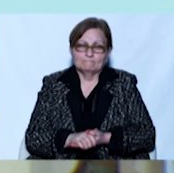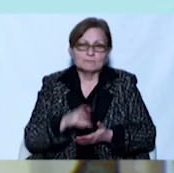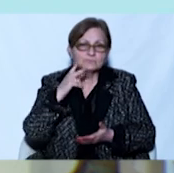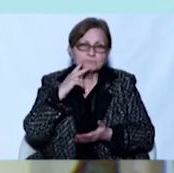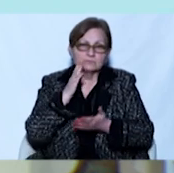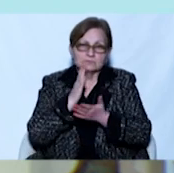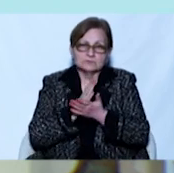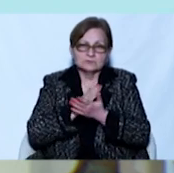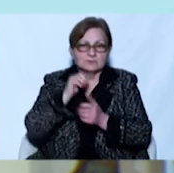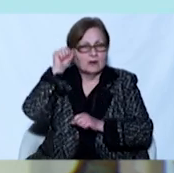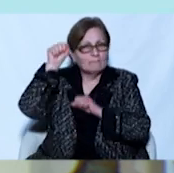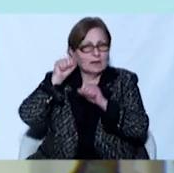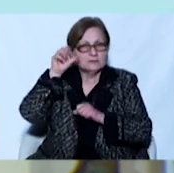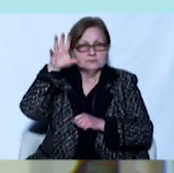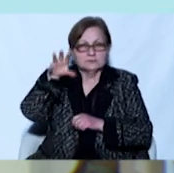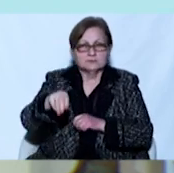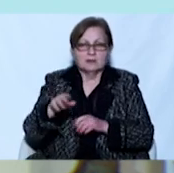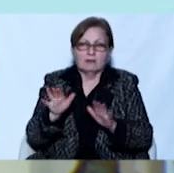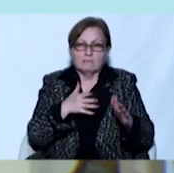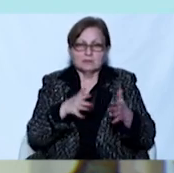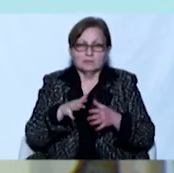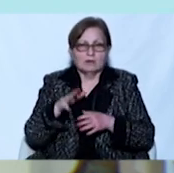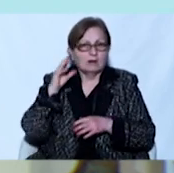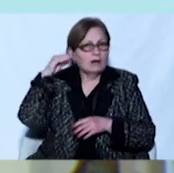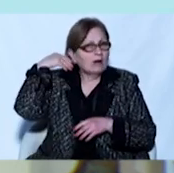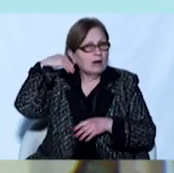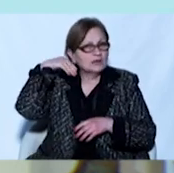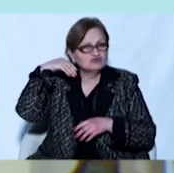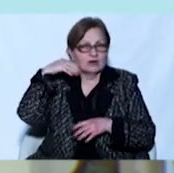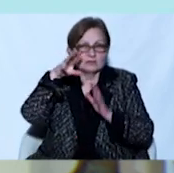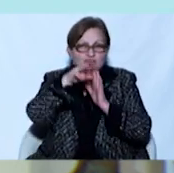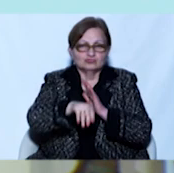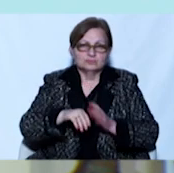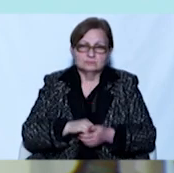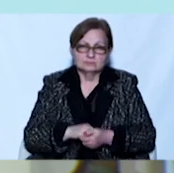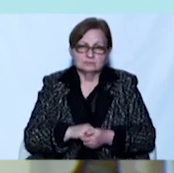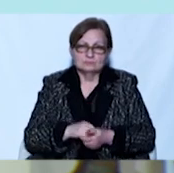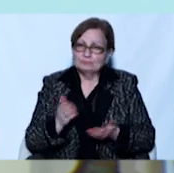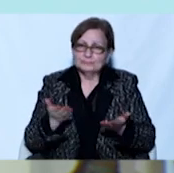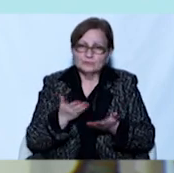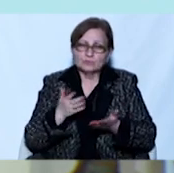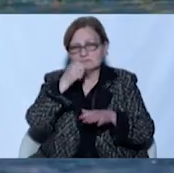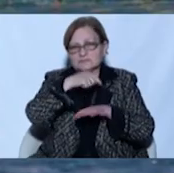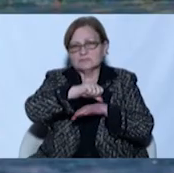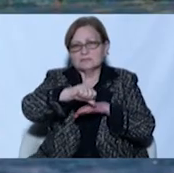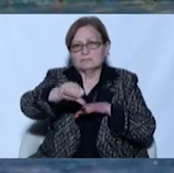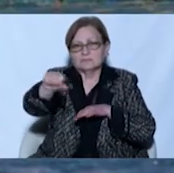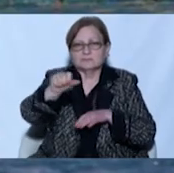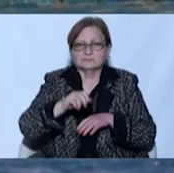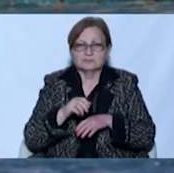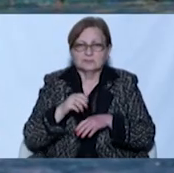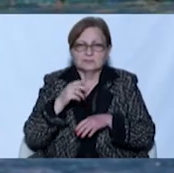სოხუმი აფხაზეთშია, ბათუმი აჭარაშია. როგორი ქალაქია სოხუმი?